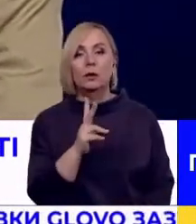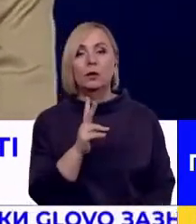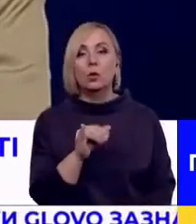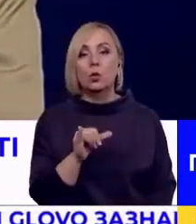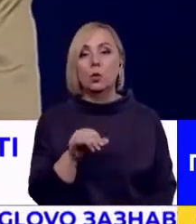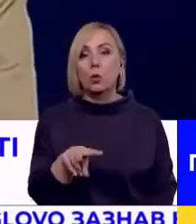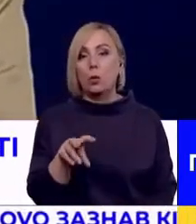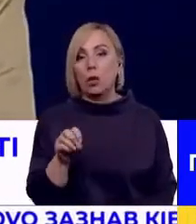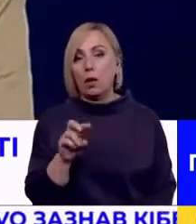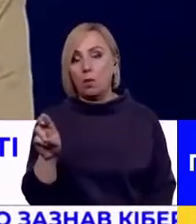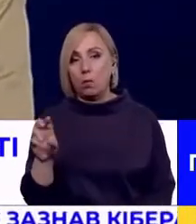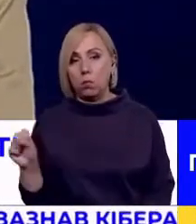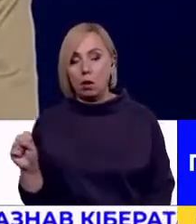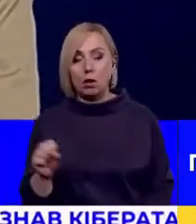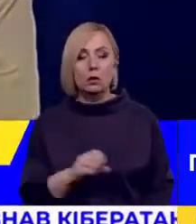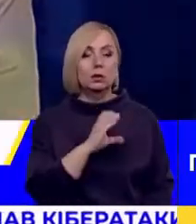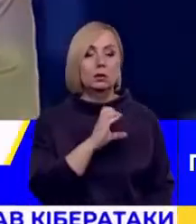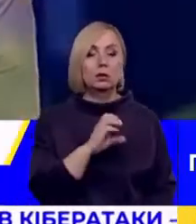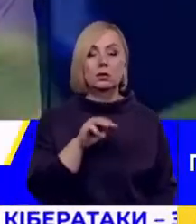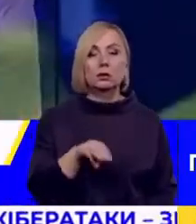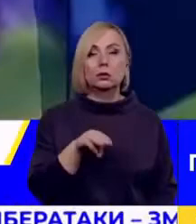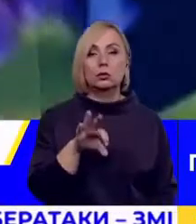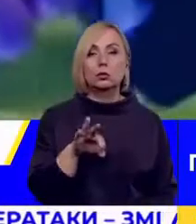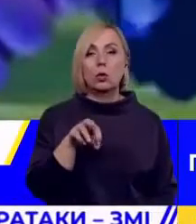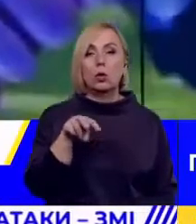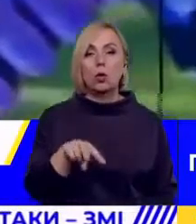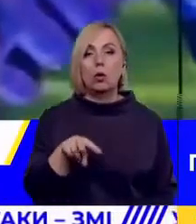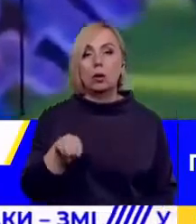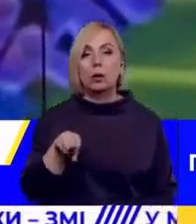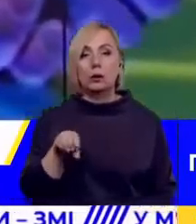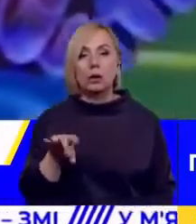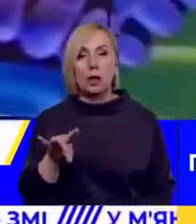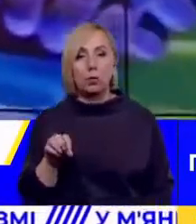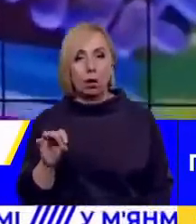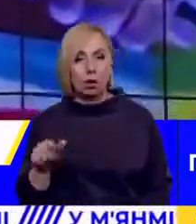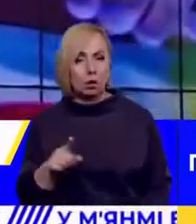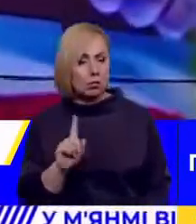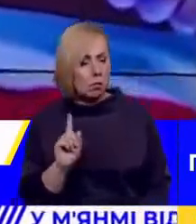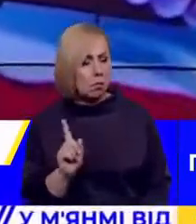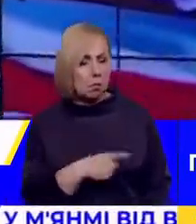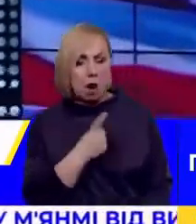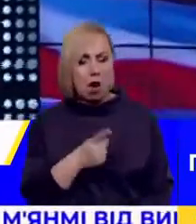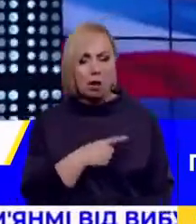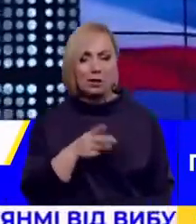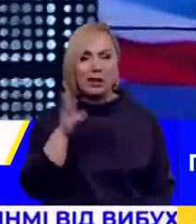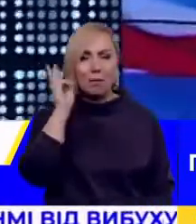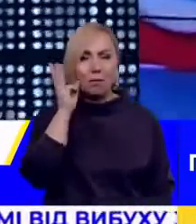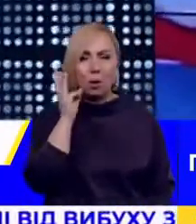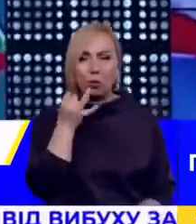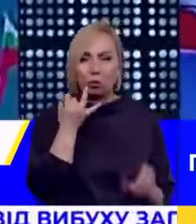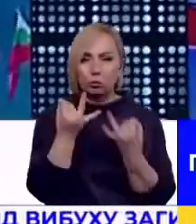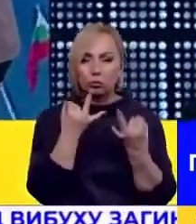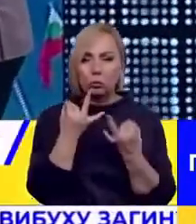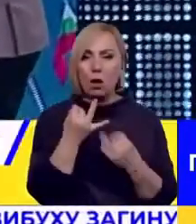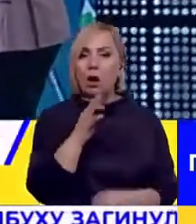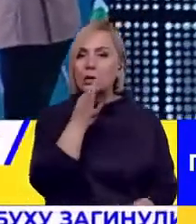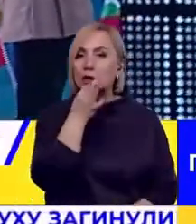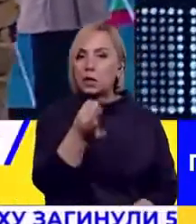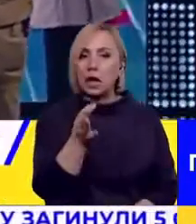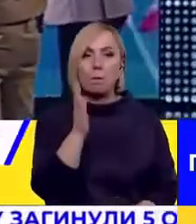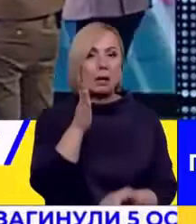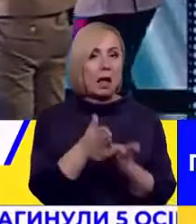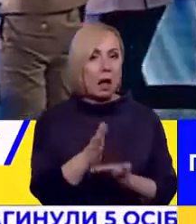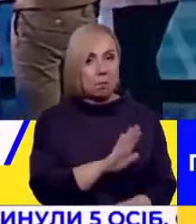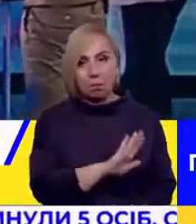Столтенберга. Столтенберг, він як такий майстер дипломатичної мови, все ж таки не сказав прямо, чи буде